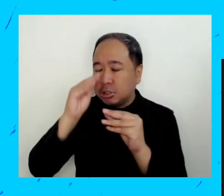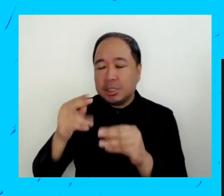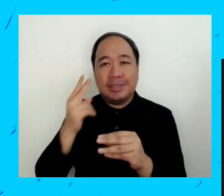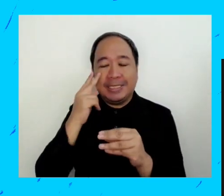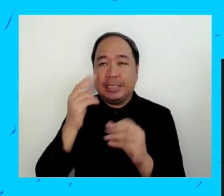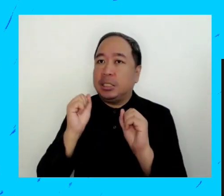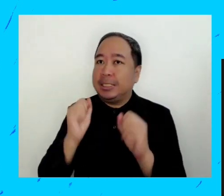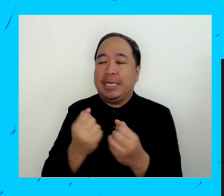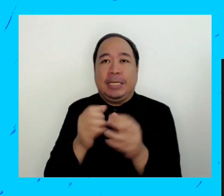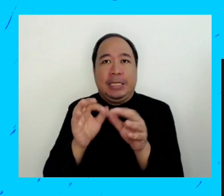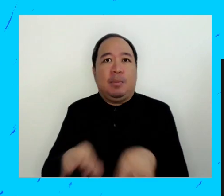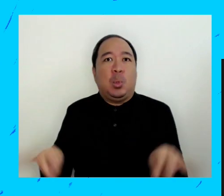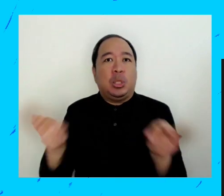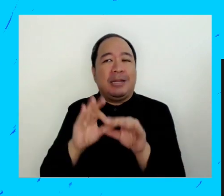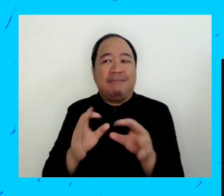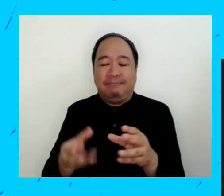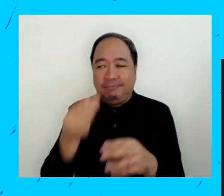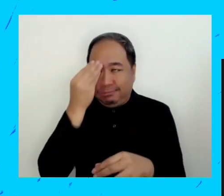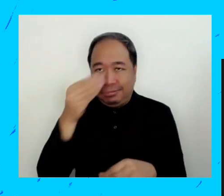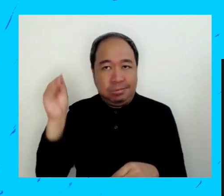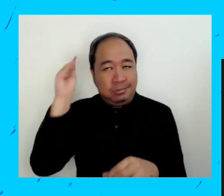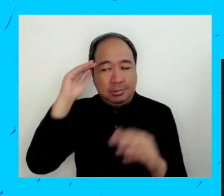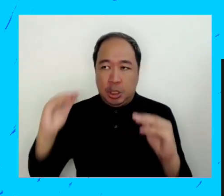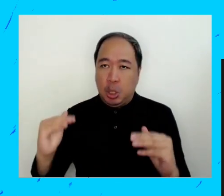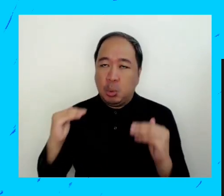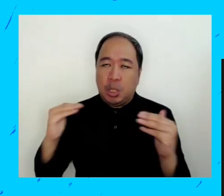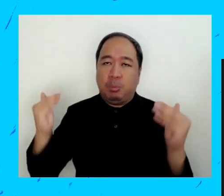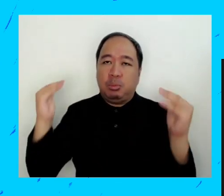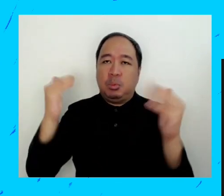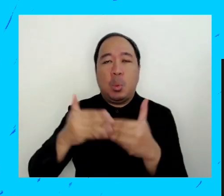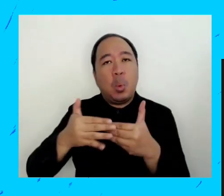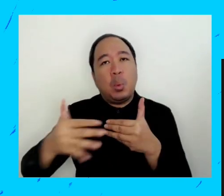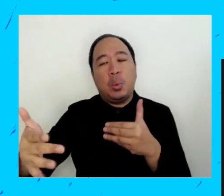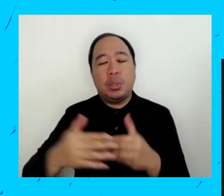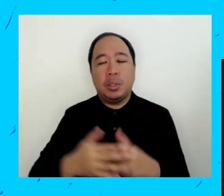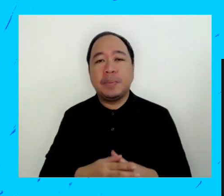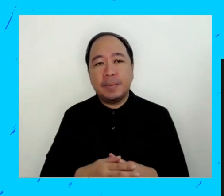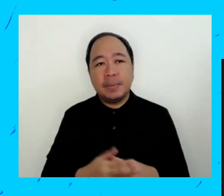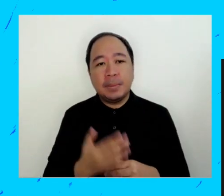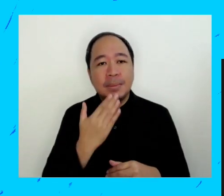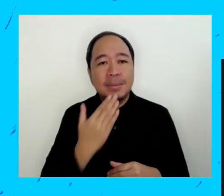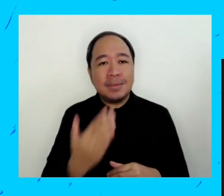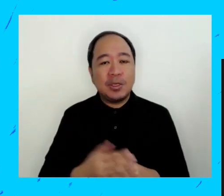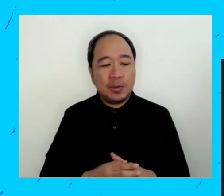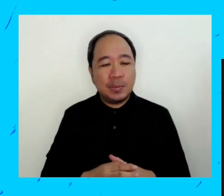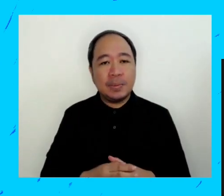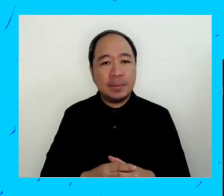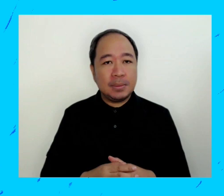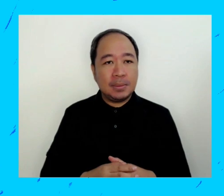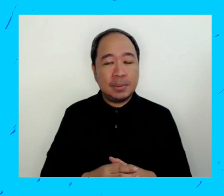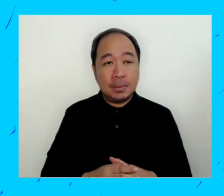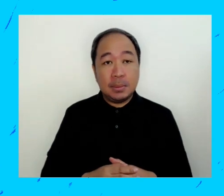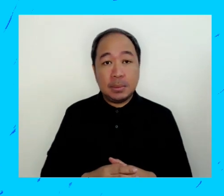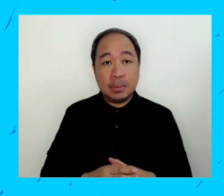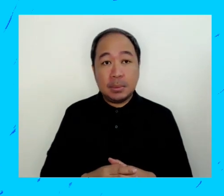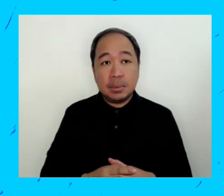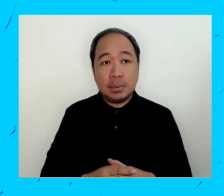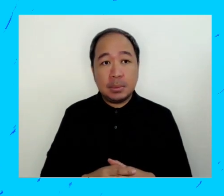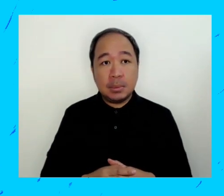vite et ils filtrent cette information au fur et à mesure qu'ils grandissent. Merci beaucoup.